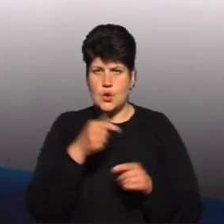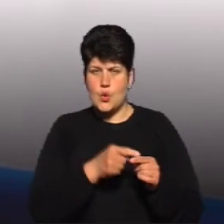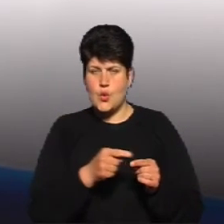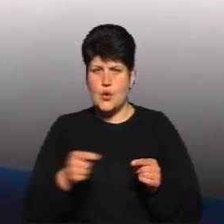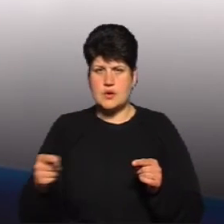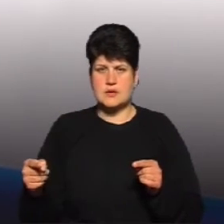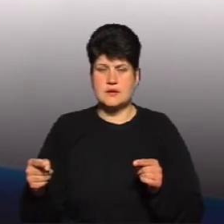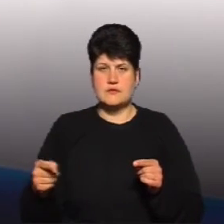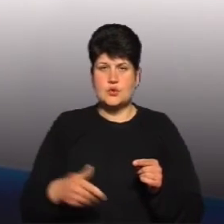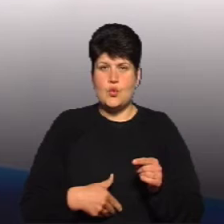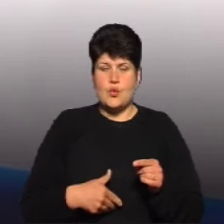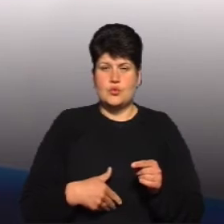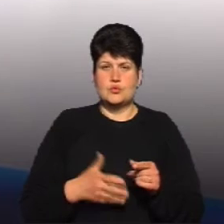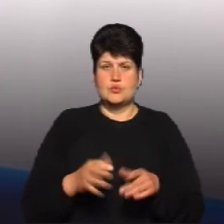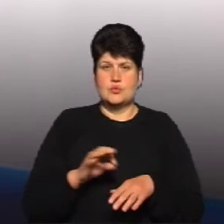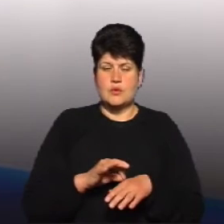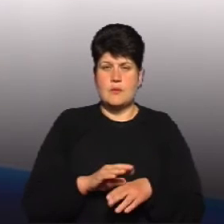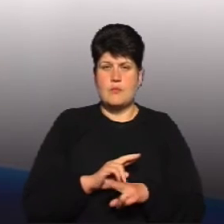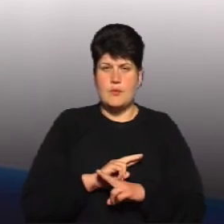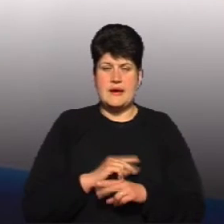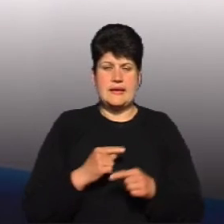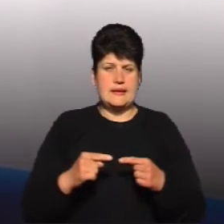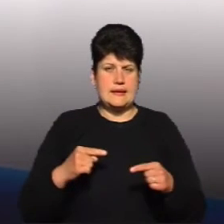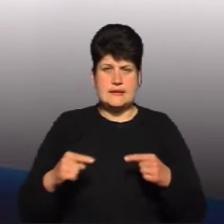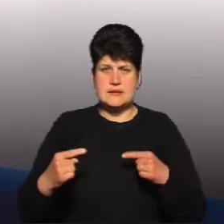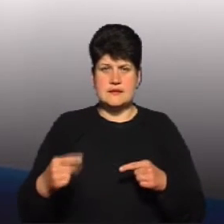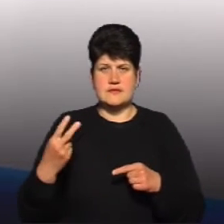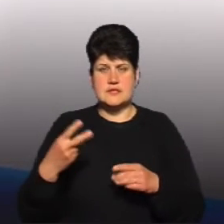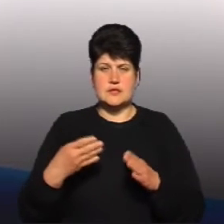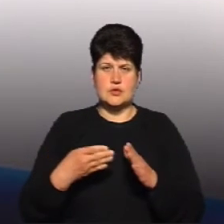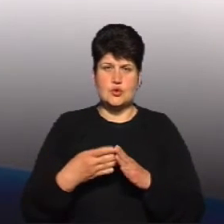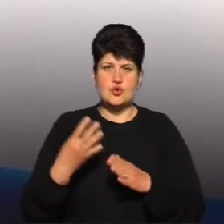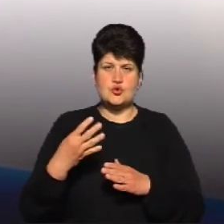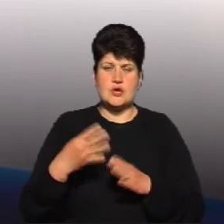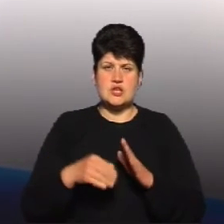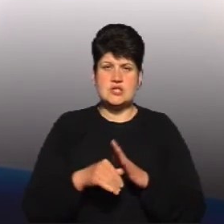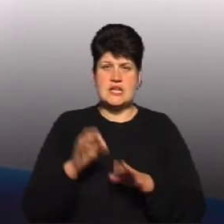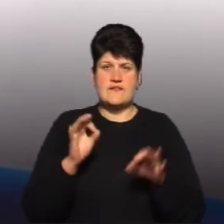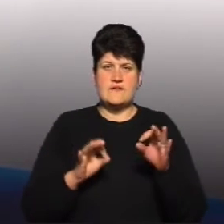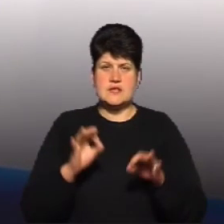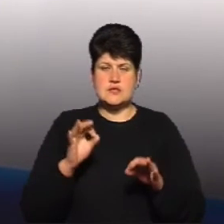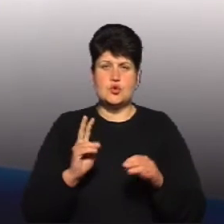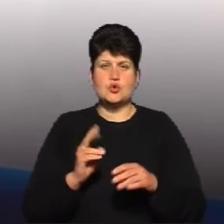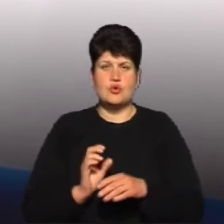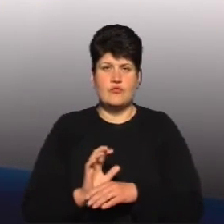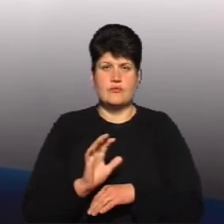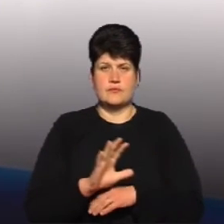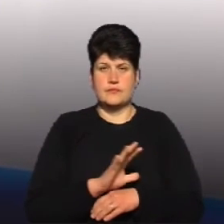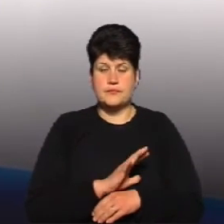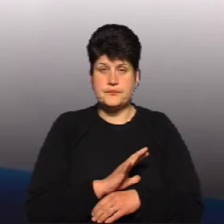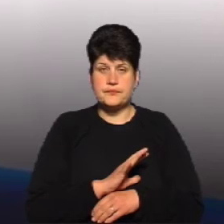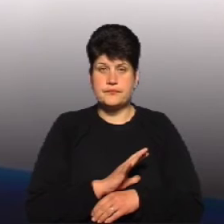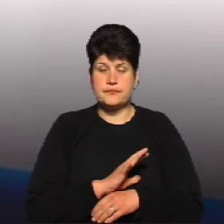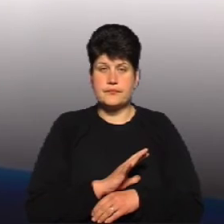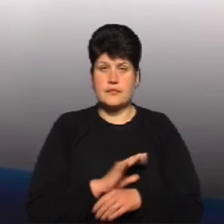голоду, виснаження і хворіб померли, з різними даними, від 20 до 46% тих, хто от, власне, депортовані були. Значна